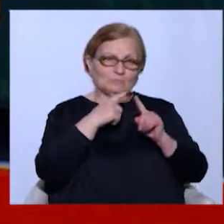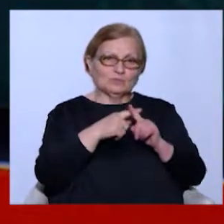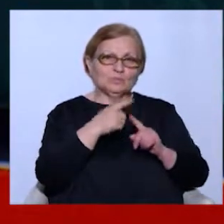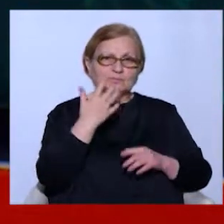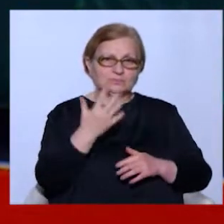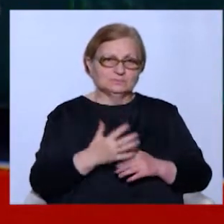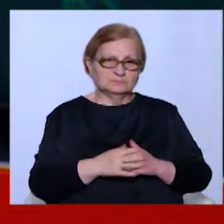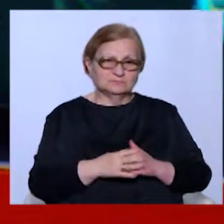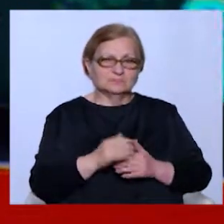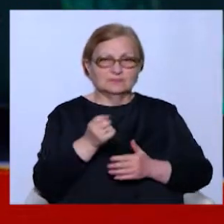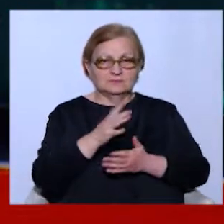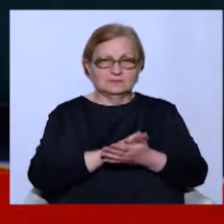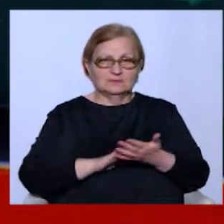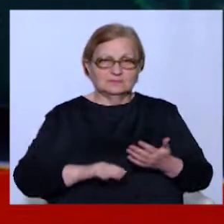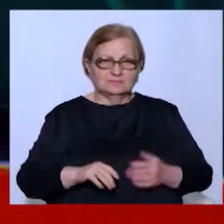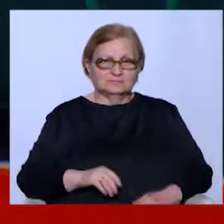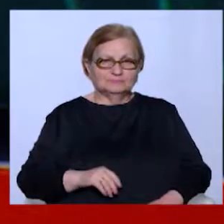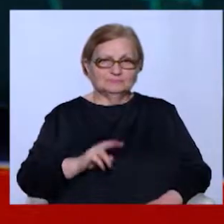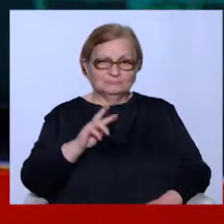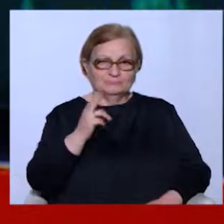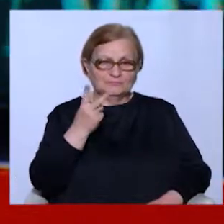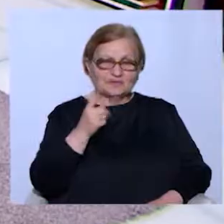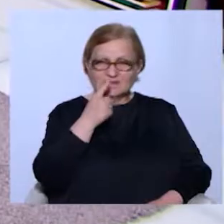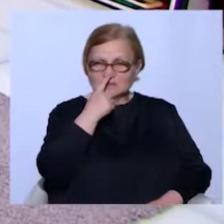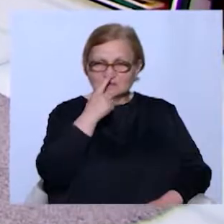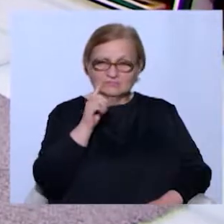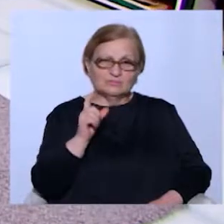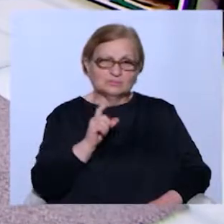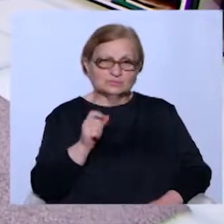ხუთი. გავაგრძელეთ. მეორე თვაგორებ, ისევ ლურჯს.